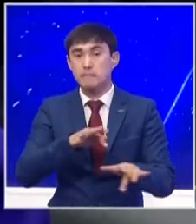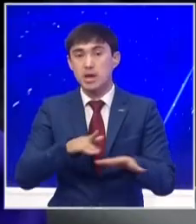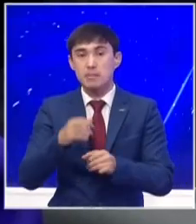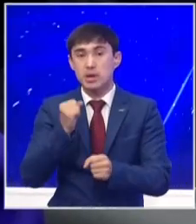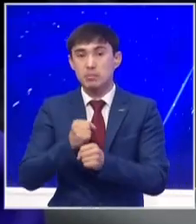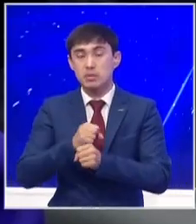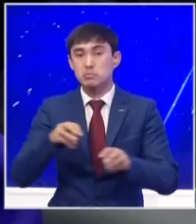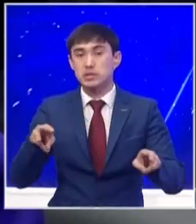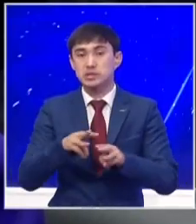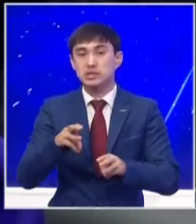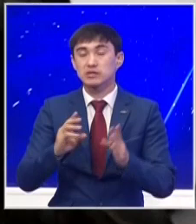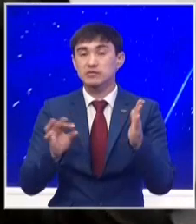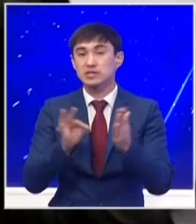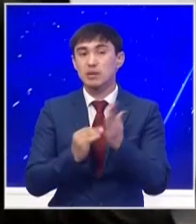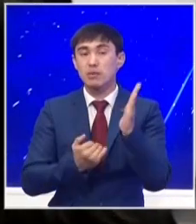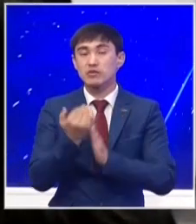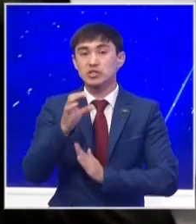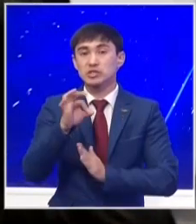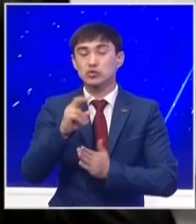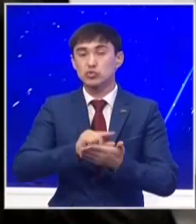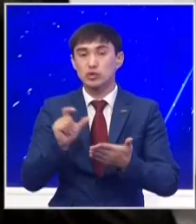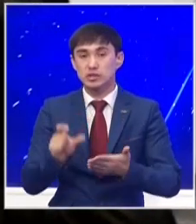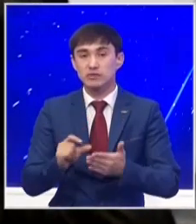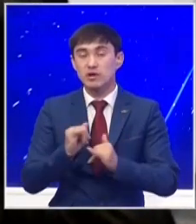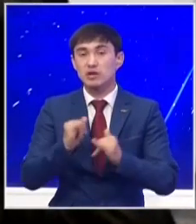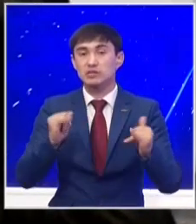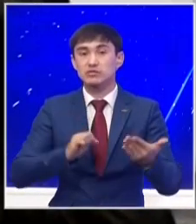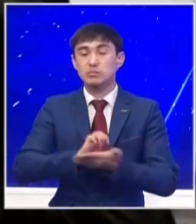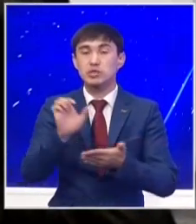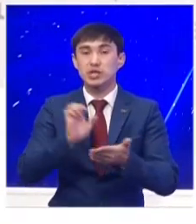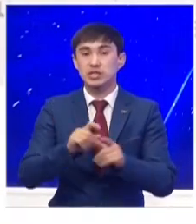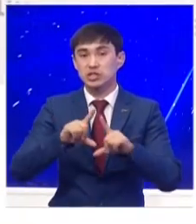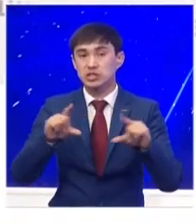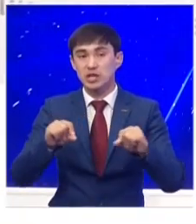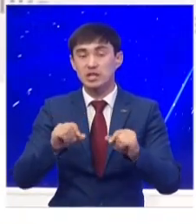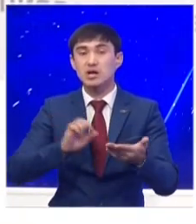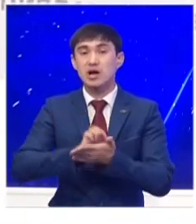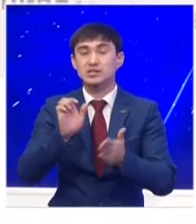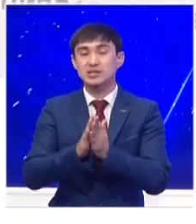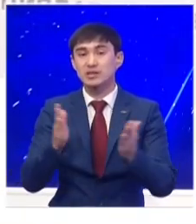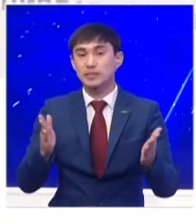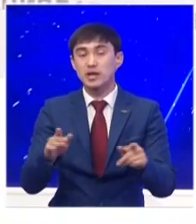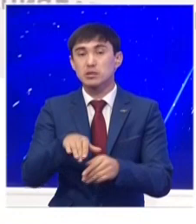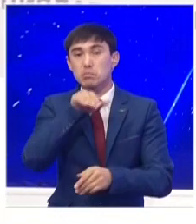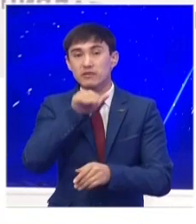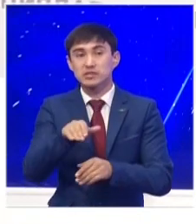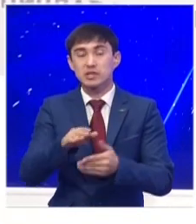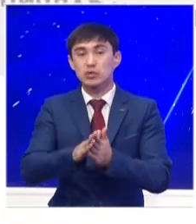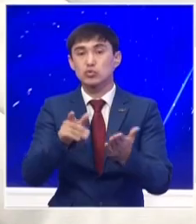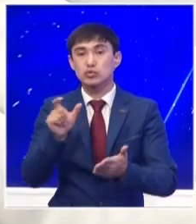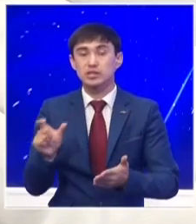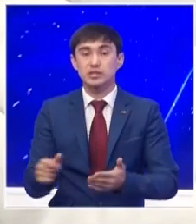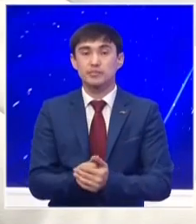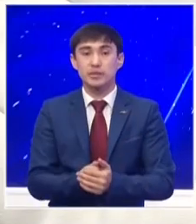принимаемые министерством в целях повышения статуса журналистов, развития печатных изданий и газет, а также профессиональной